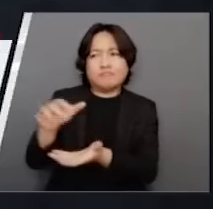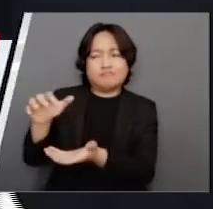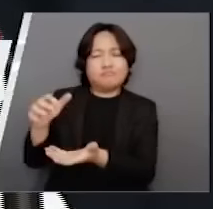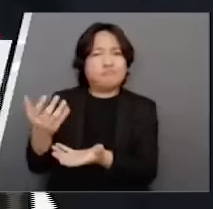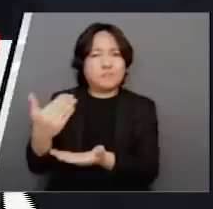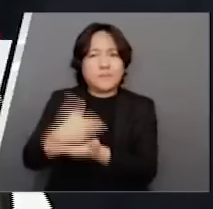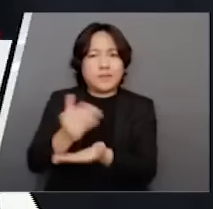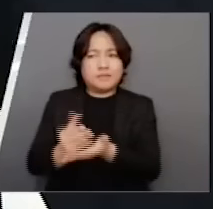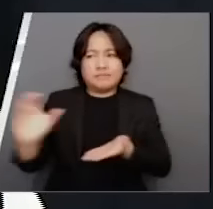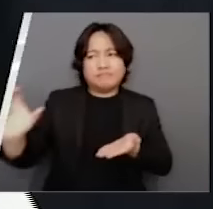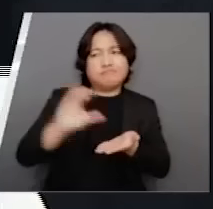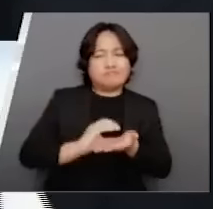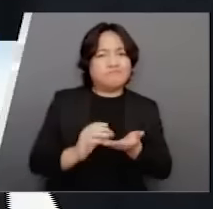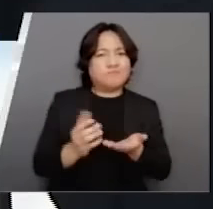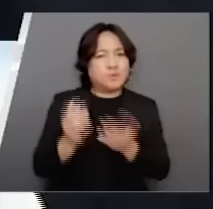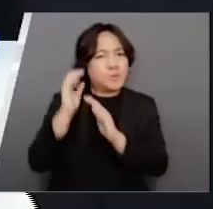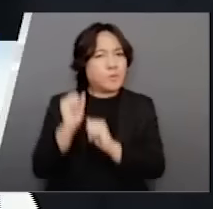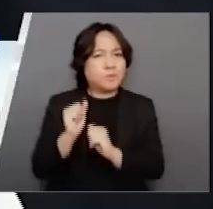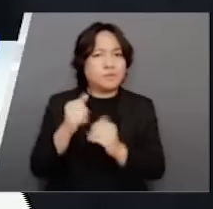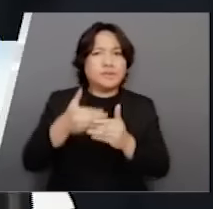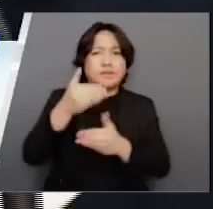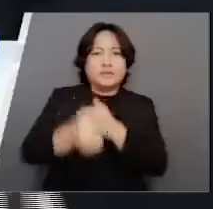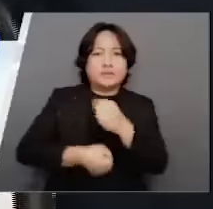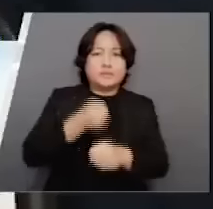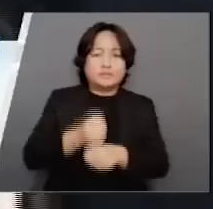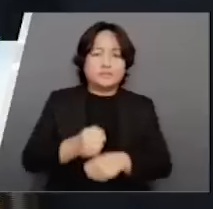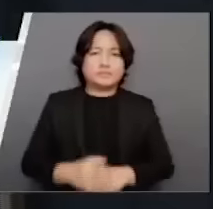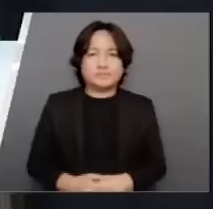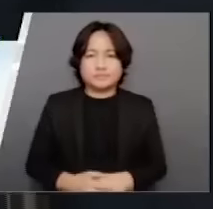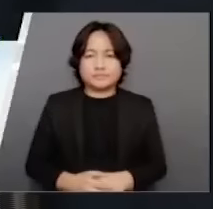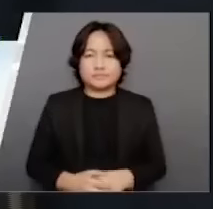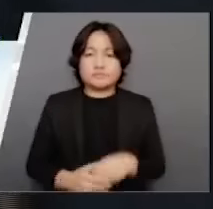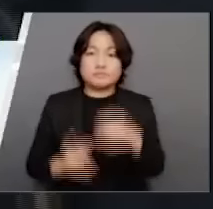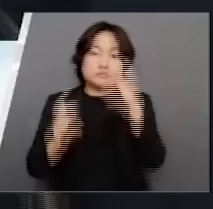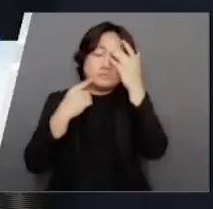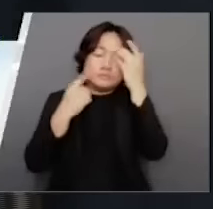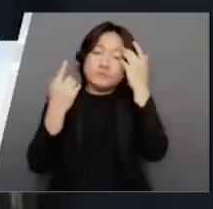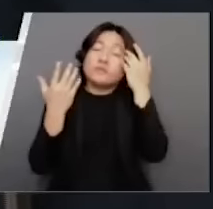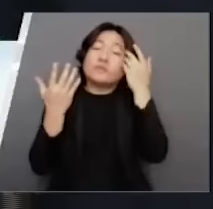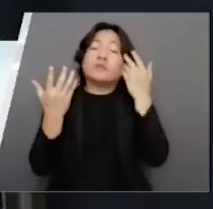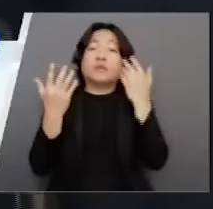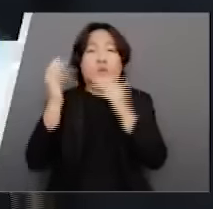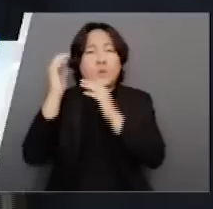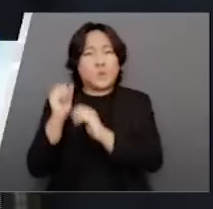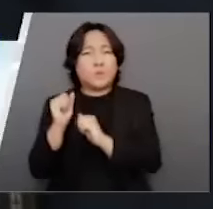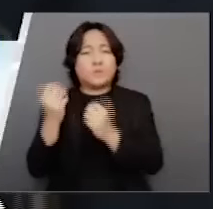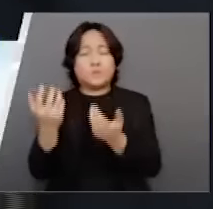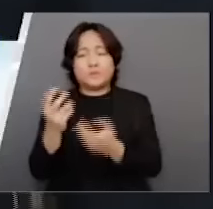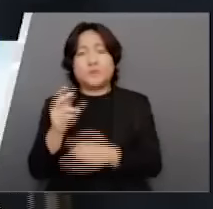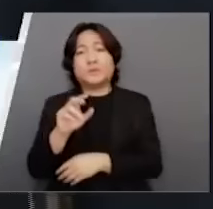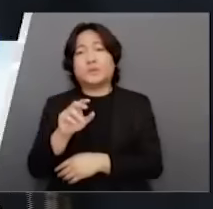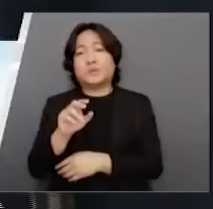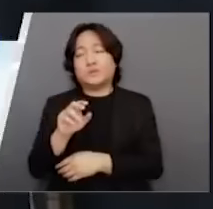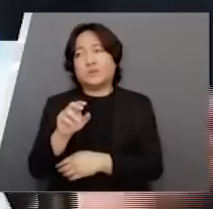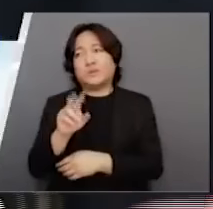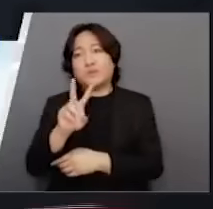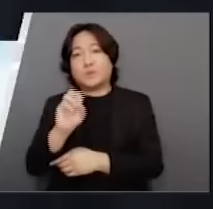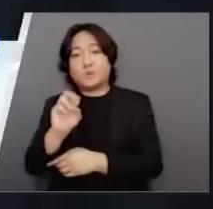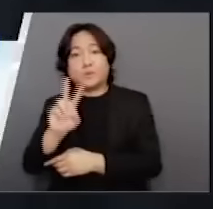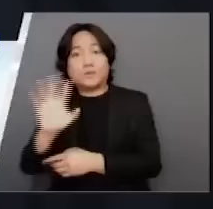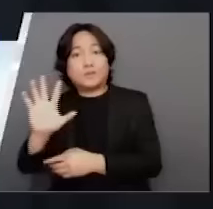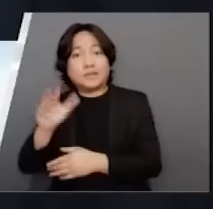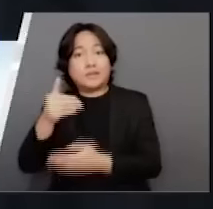Vice President are hopeful na madagdagan yung budget dahil yun